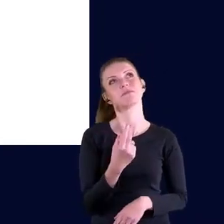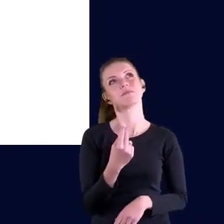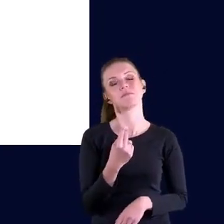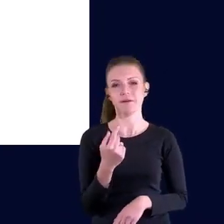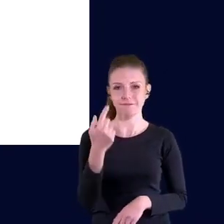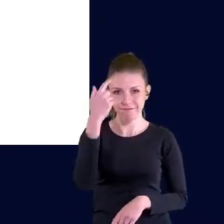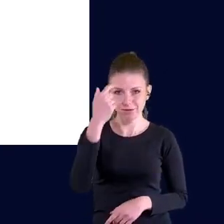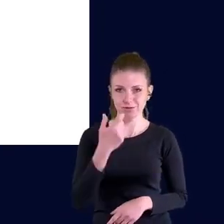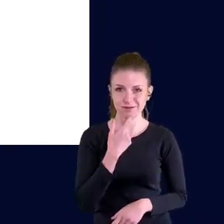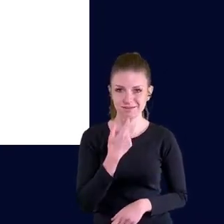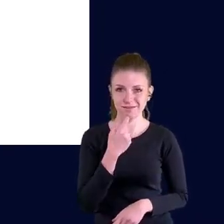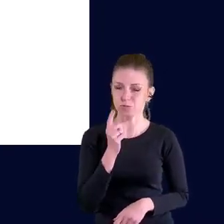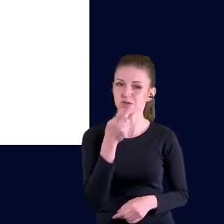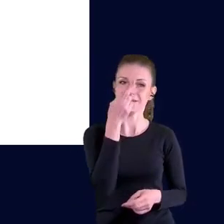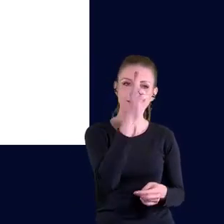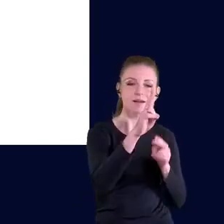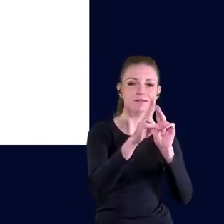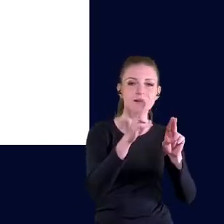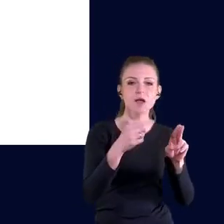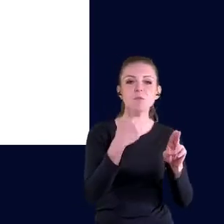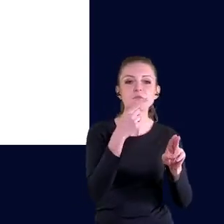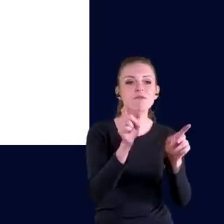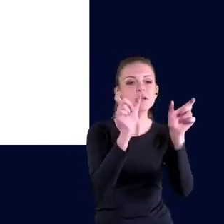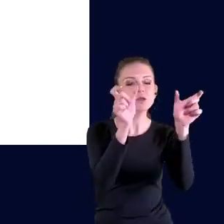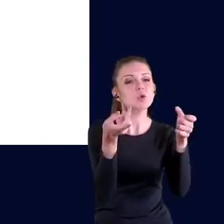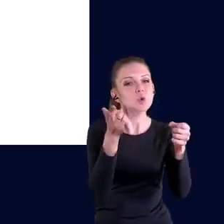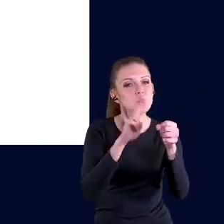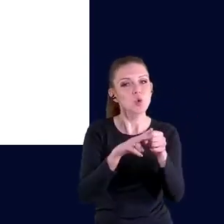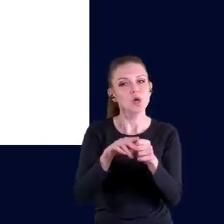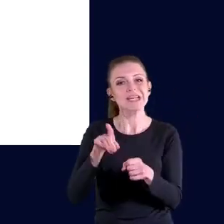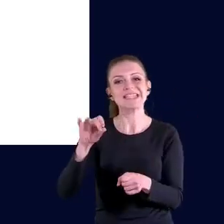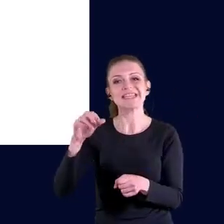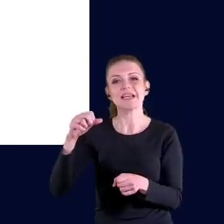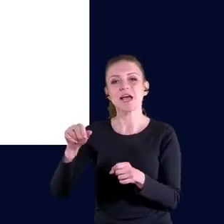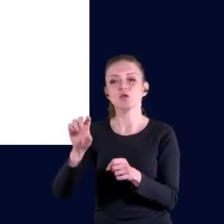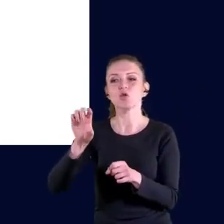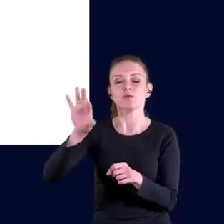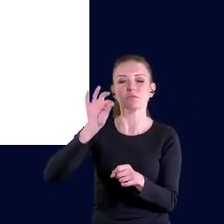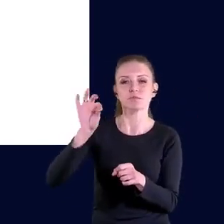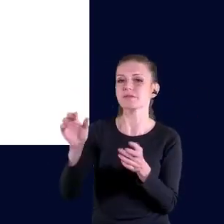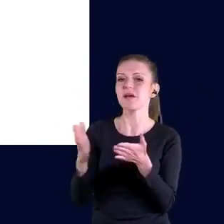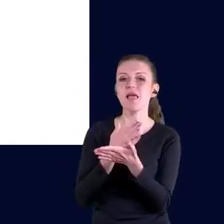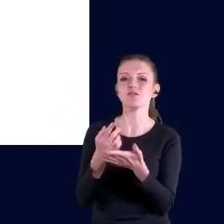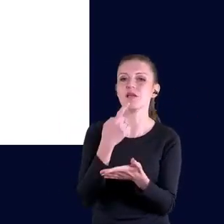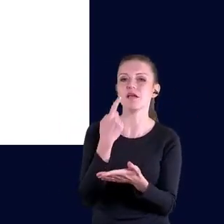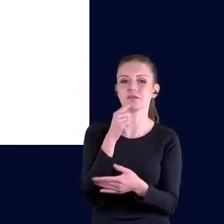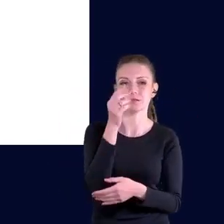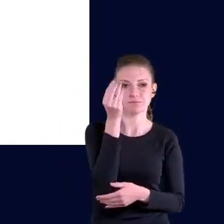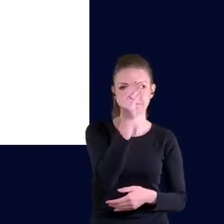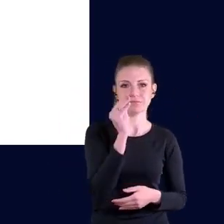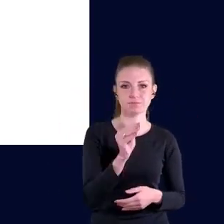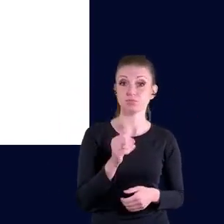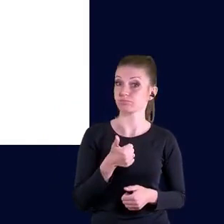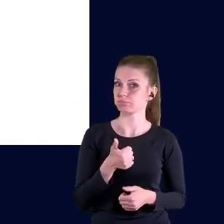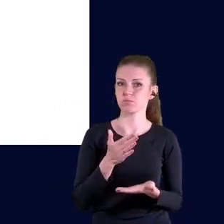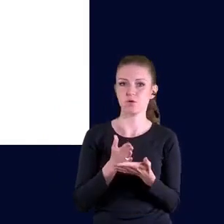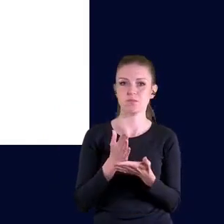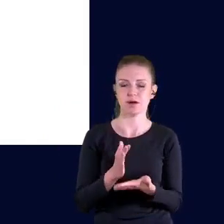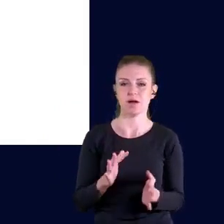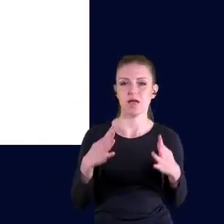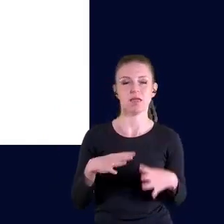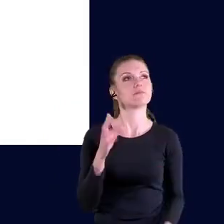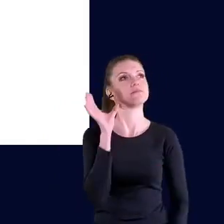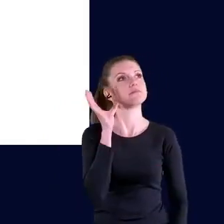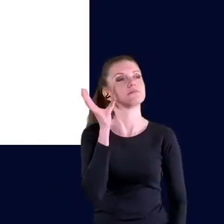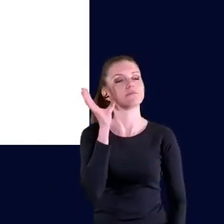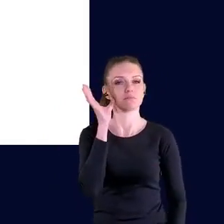i generalnie wszystkie uwagi wszystkie modyfikacje wszystkie informacje które pozwalały